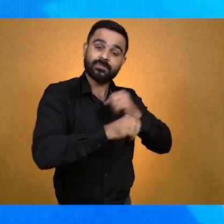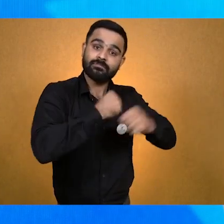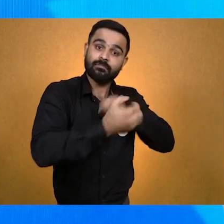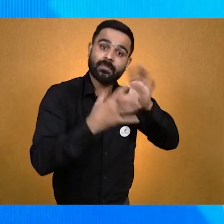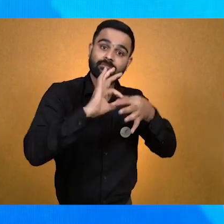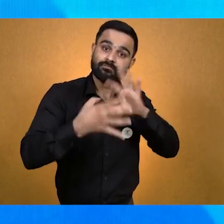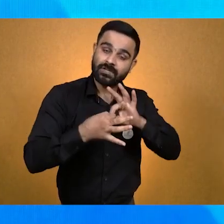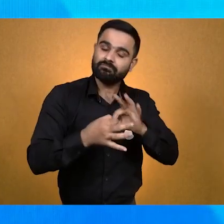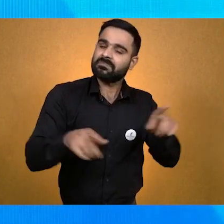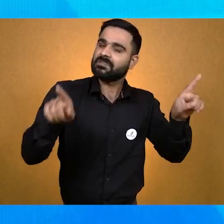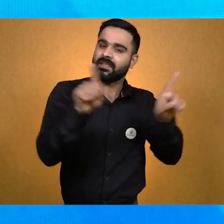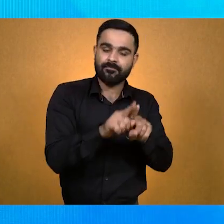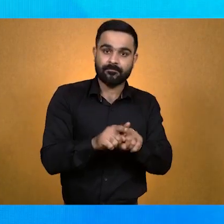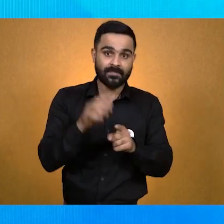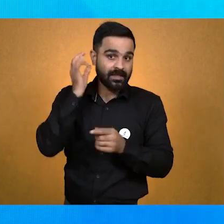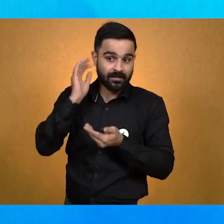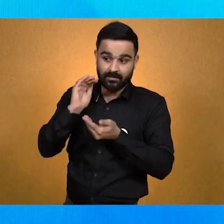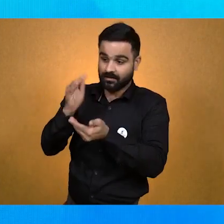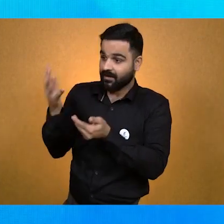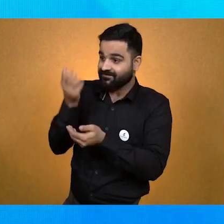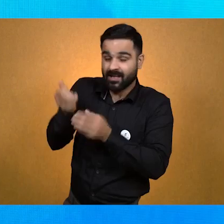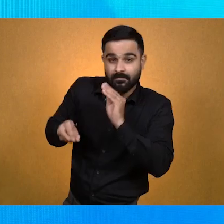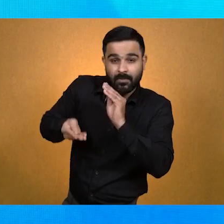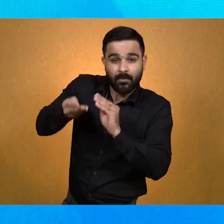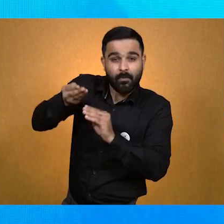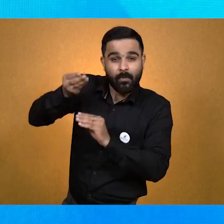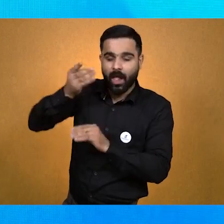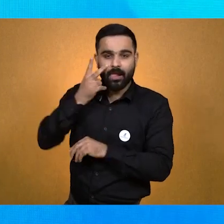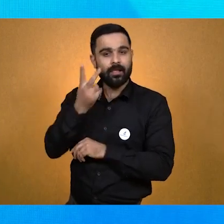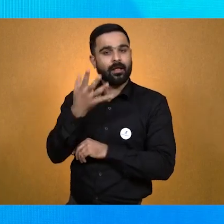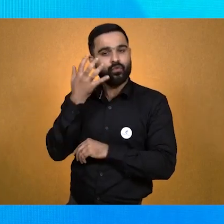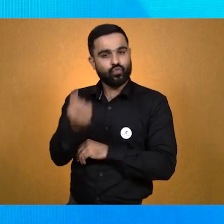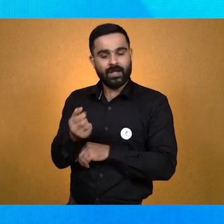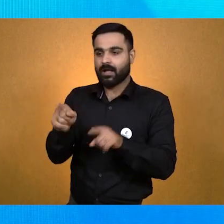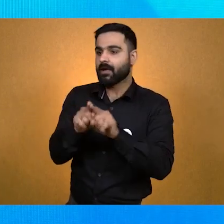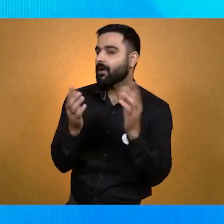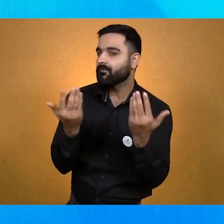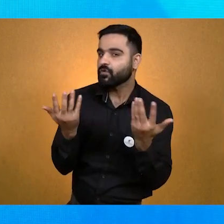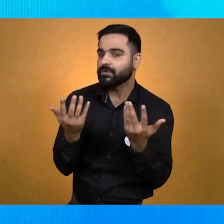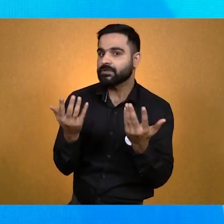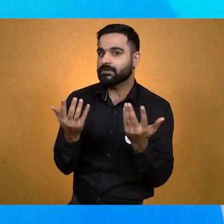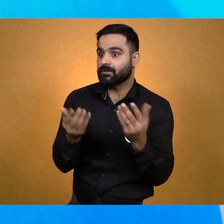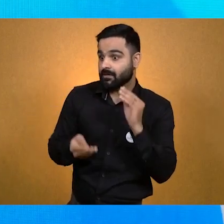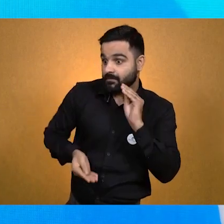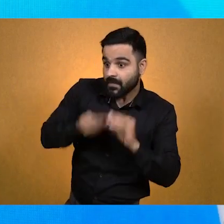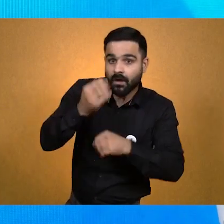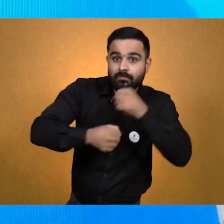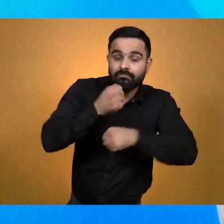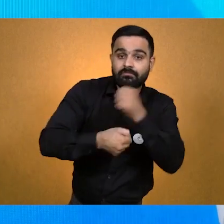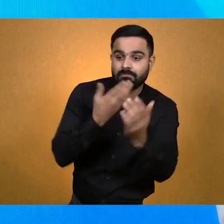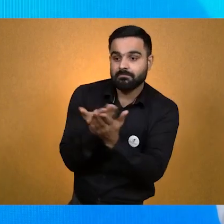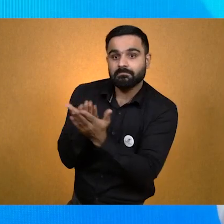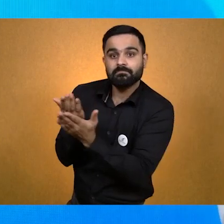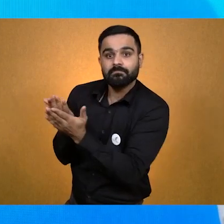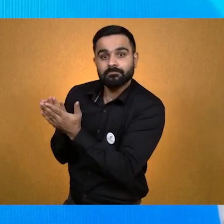हो। और मैं अपने मेडल की गिनती ज़्यादा से ज़्यादा बढ़ते देखना चाहती हूँ। वो तभी होगा जब हम ज़्यादा खेलों में